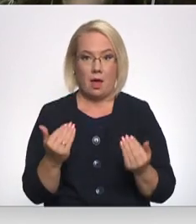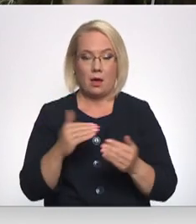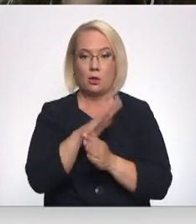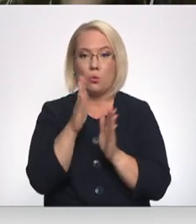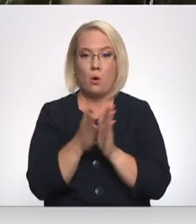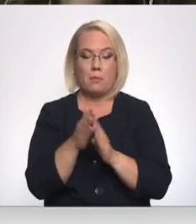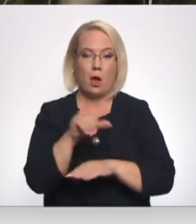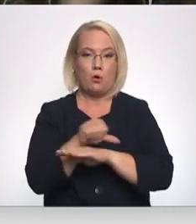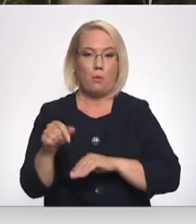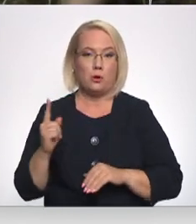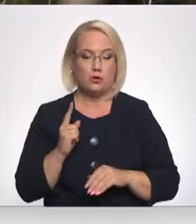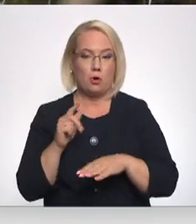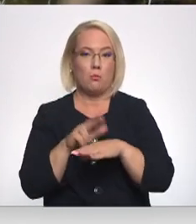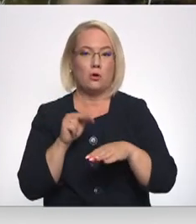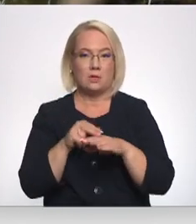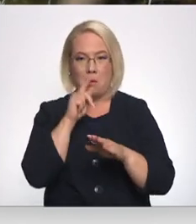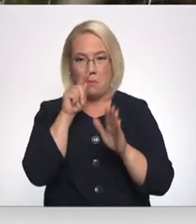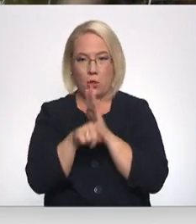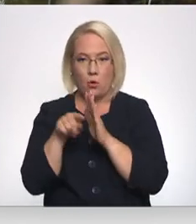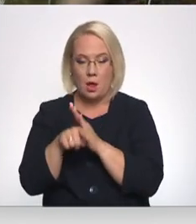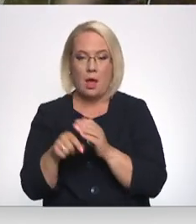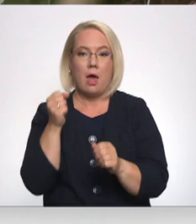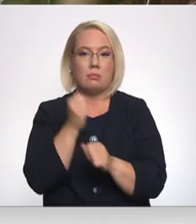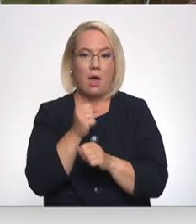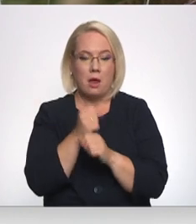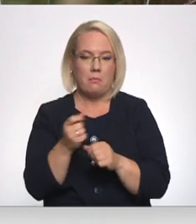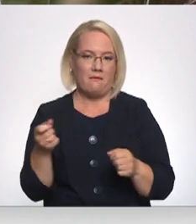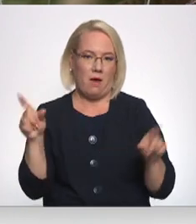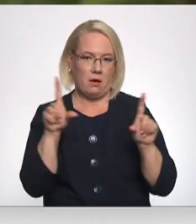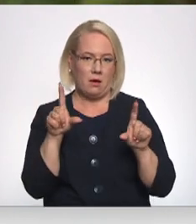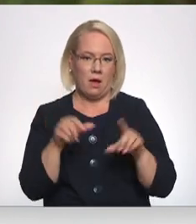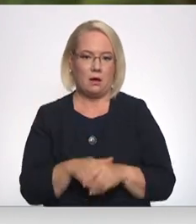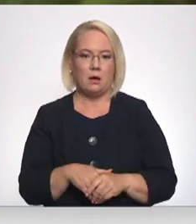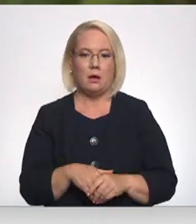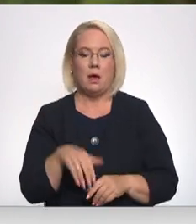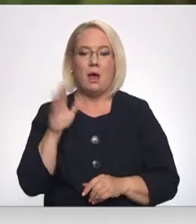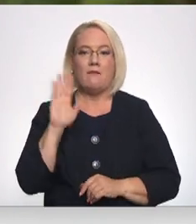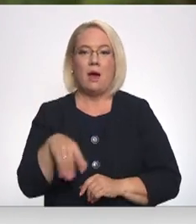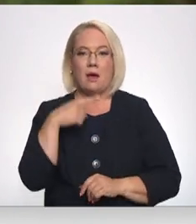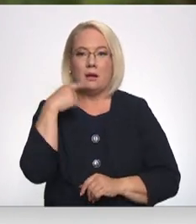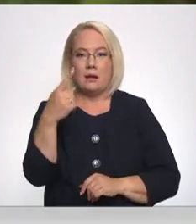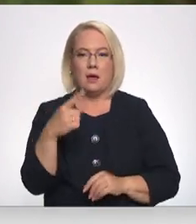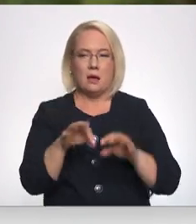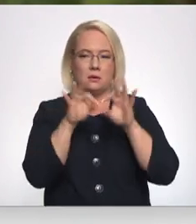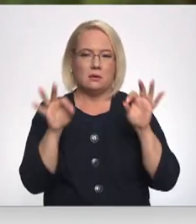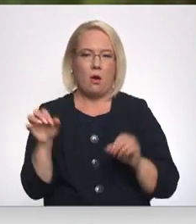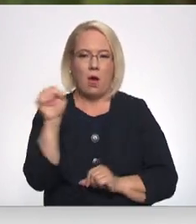kopējām robežsargu un policistu patruļām darba atkal ir vairāk. Viennozīmīgi var teikt, ka sākot ar